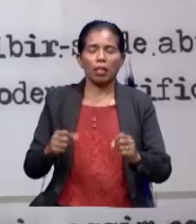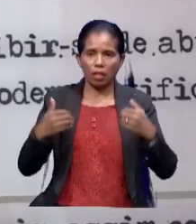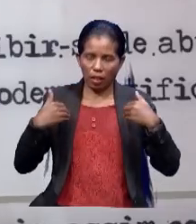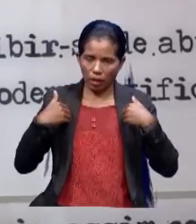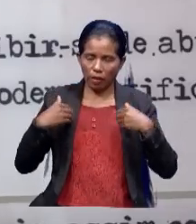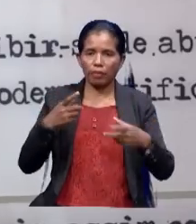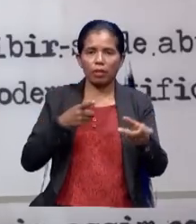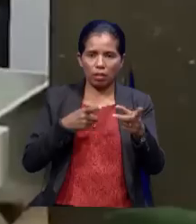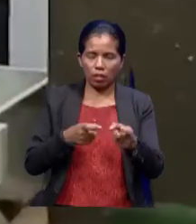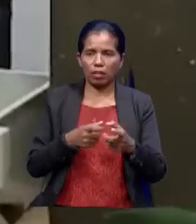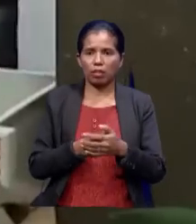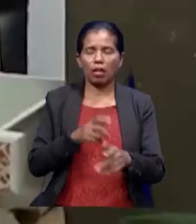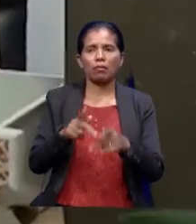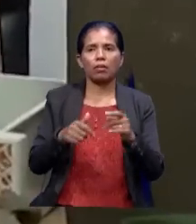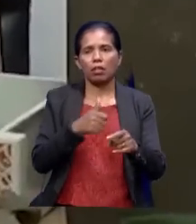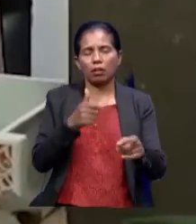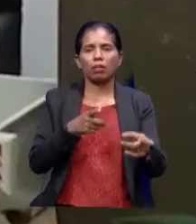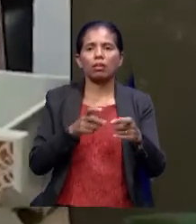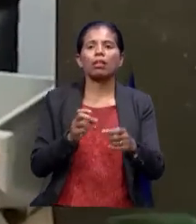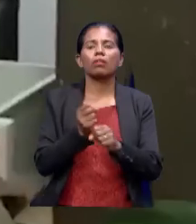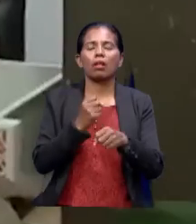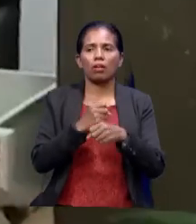utal ki kar kilat patol sed